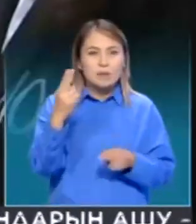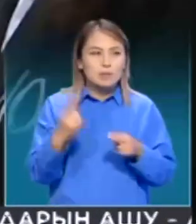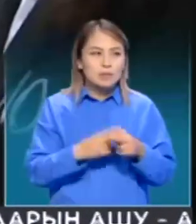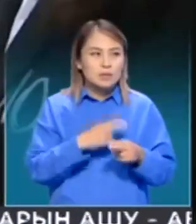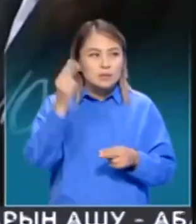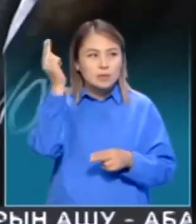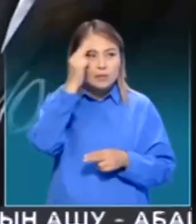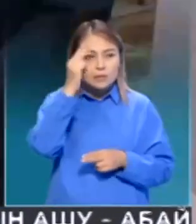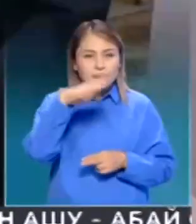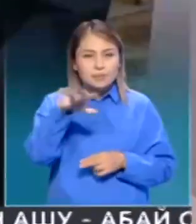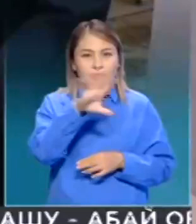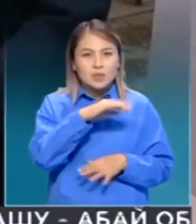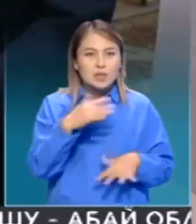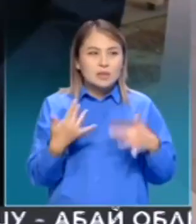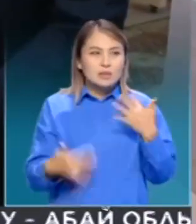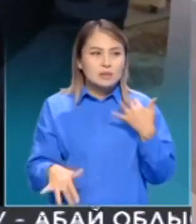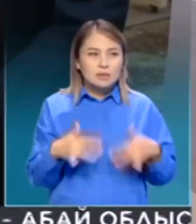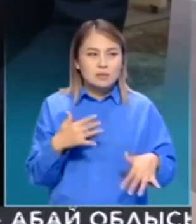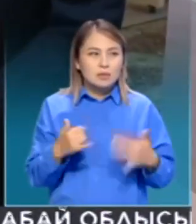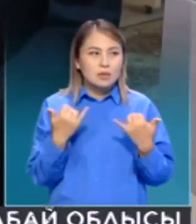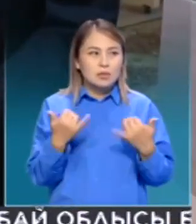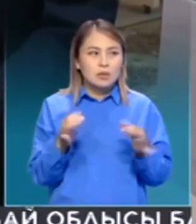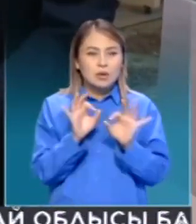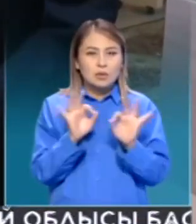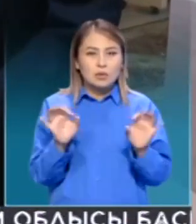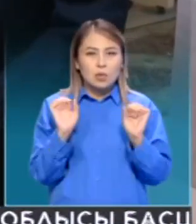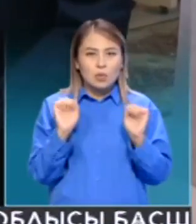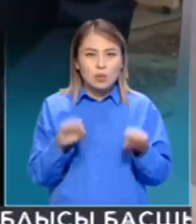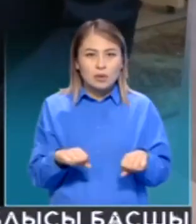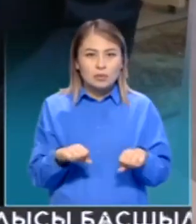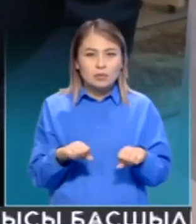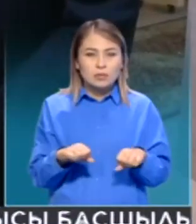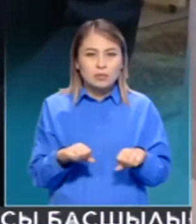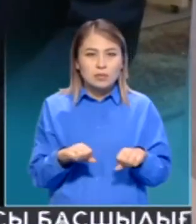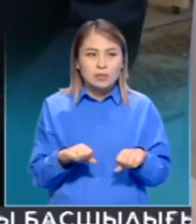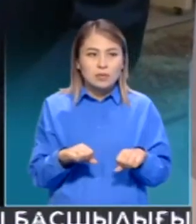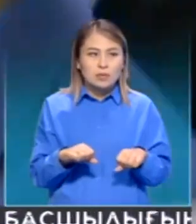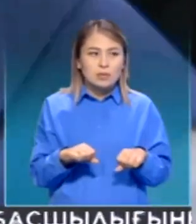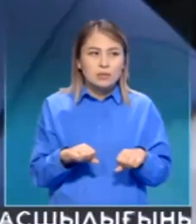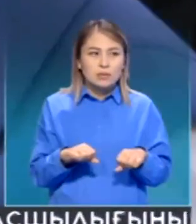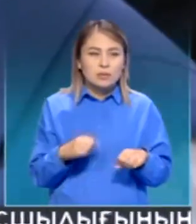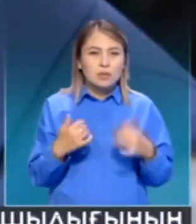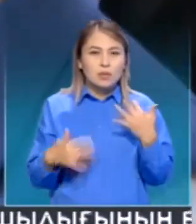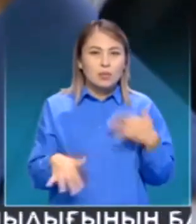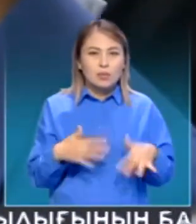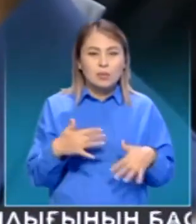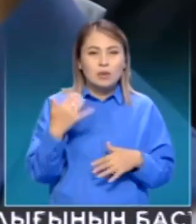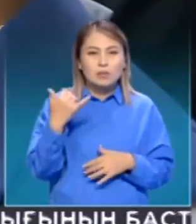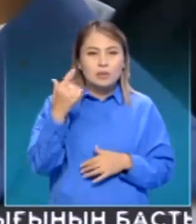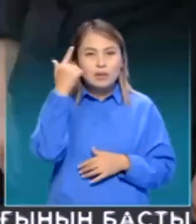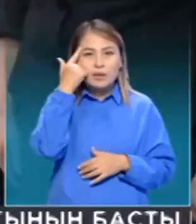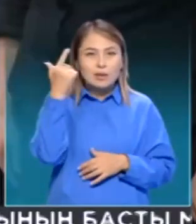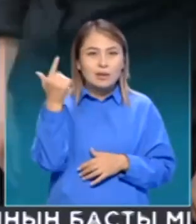адам, қауқарсыз адам деп айтуға болады. Енді қауқарсыз адам қазіргі